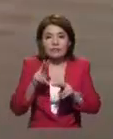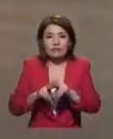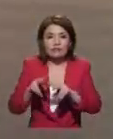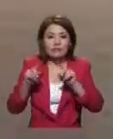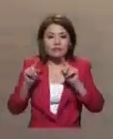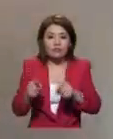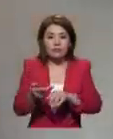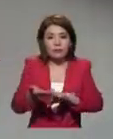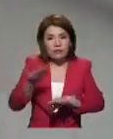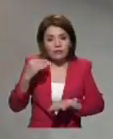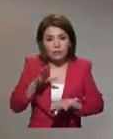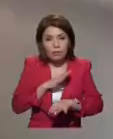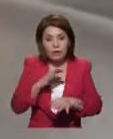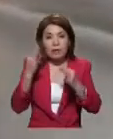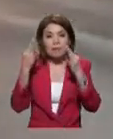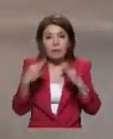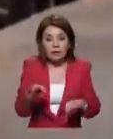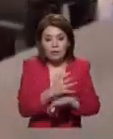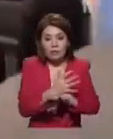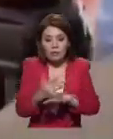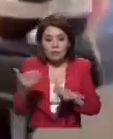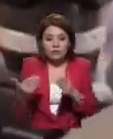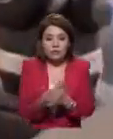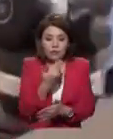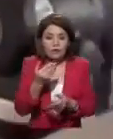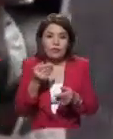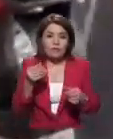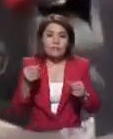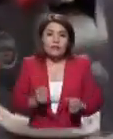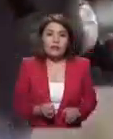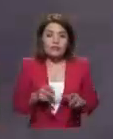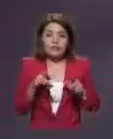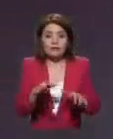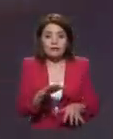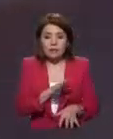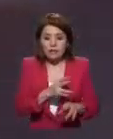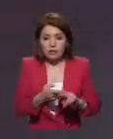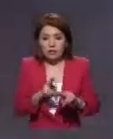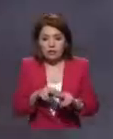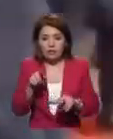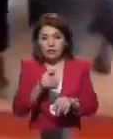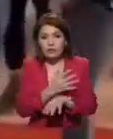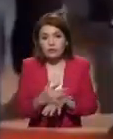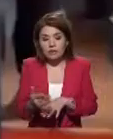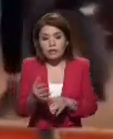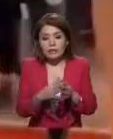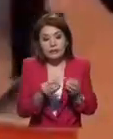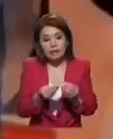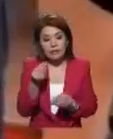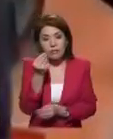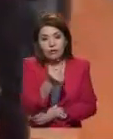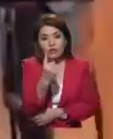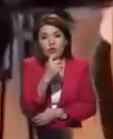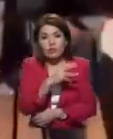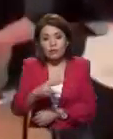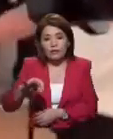делу Еркежан подсудимого приговорили к пожизненному лишению свободы и химической кастрации. Кроме того, ему предстоит выплатить семье своей жертвы 100